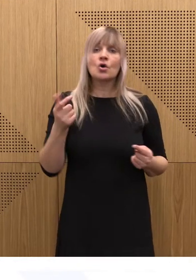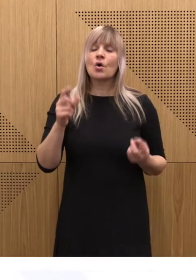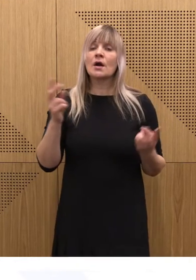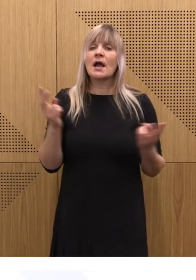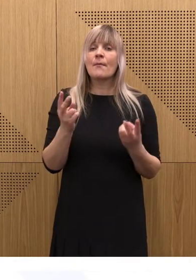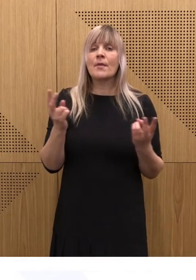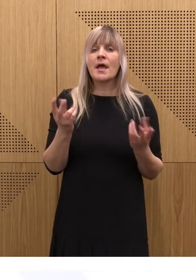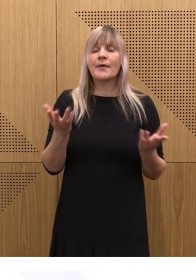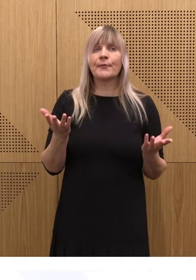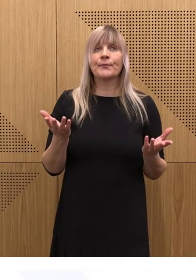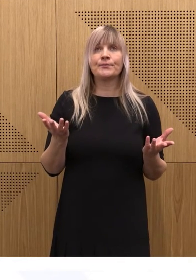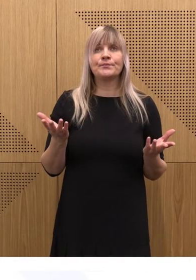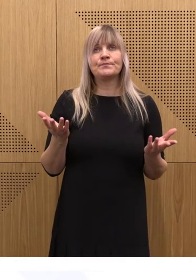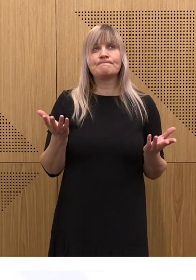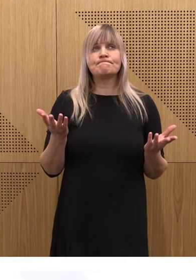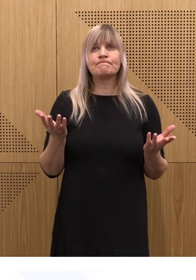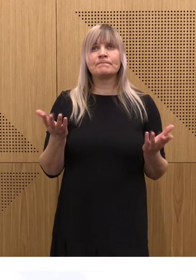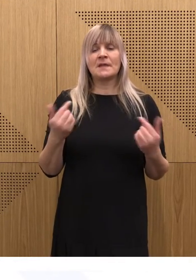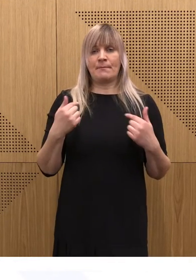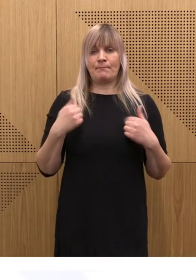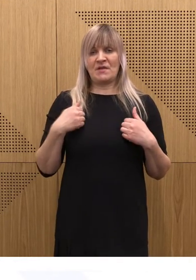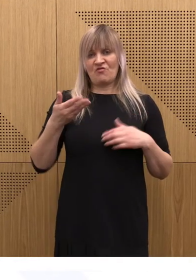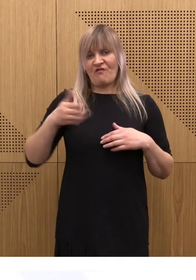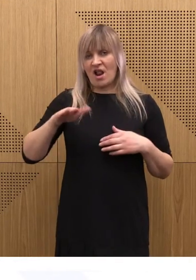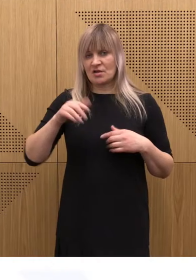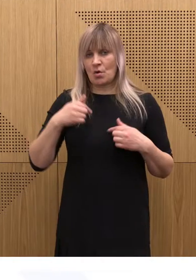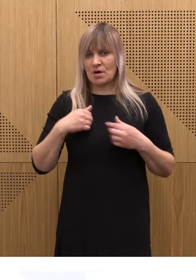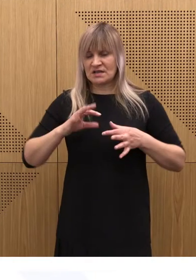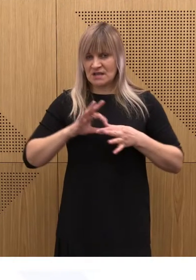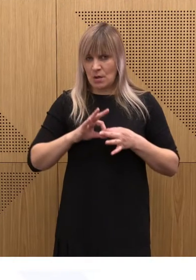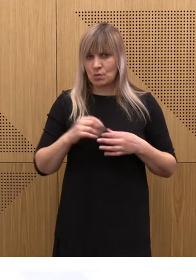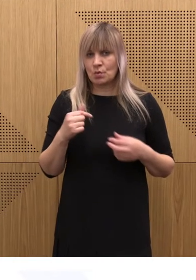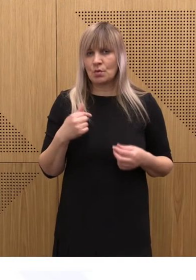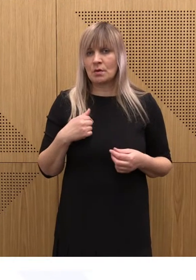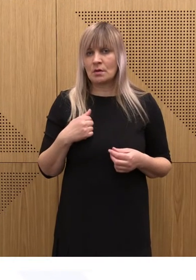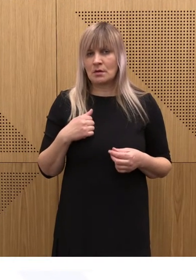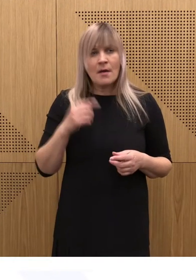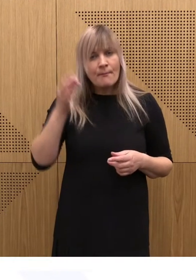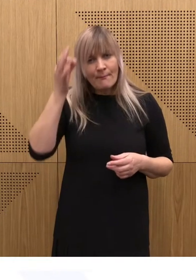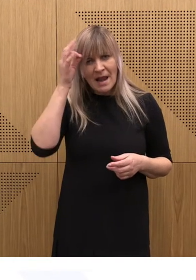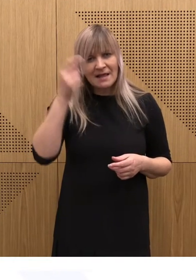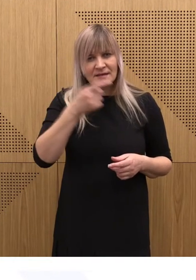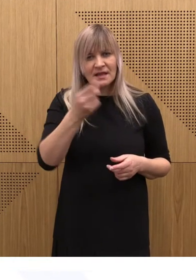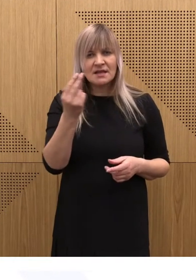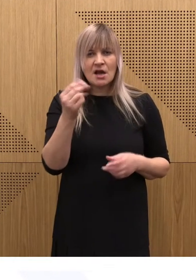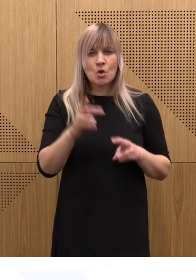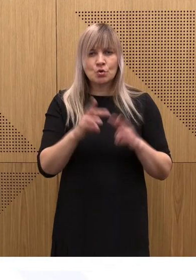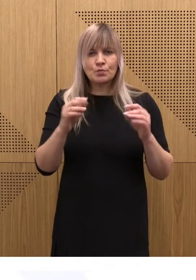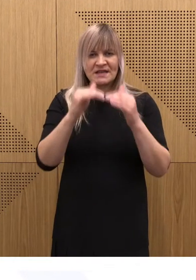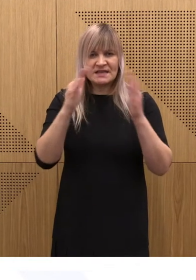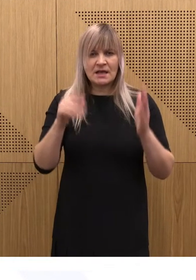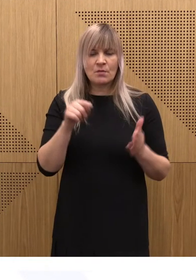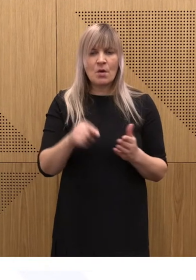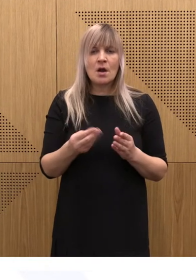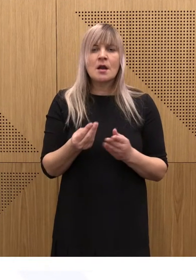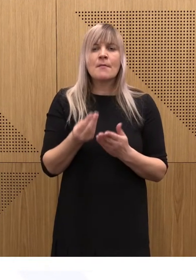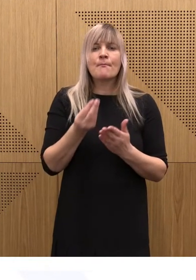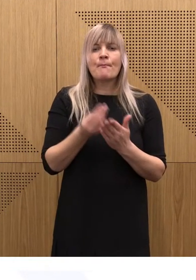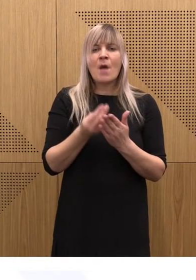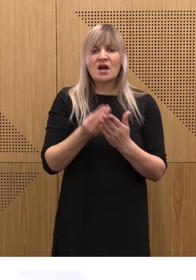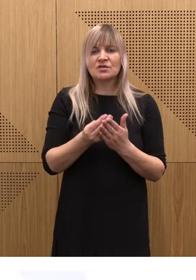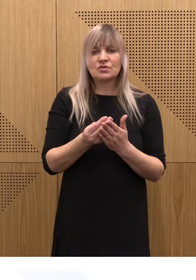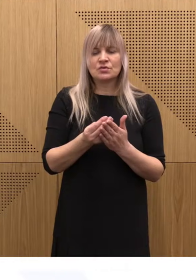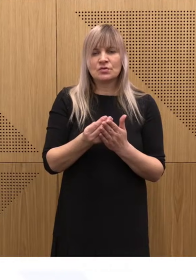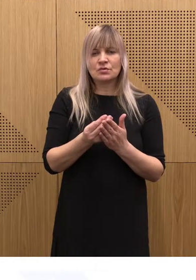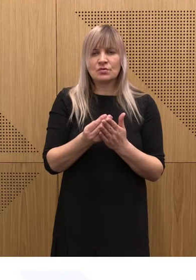nagu siis lihtsalt minu valdkonna asi, et küll mäletate, et rahandusministeeriumil on maksu